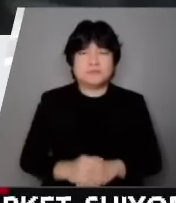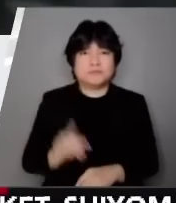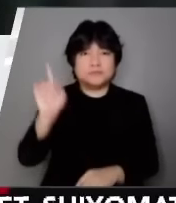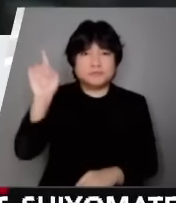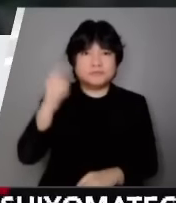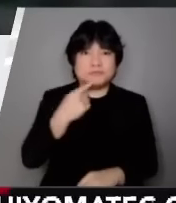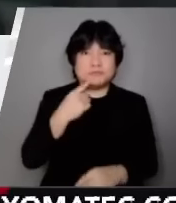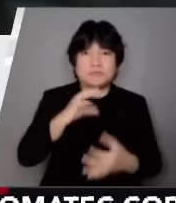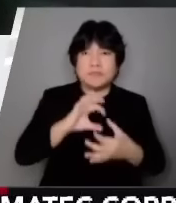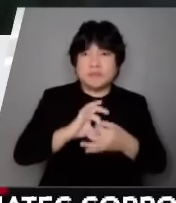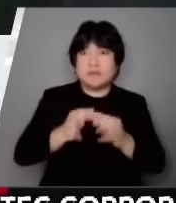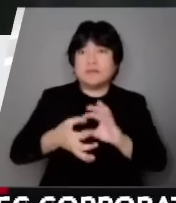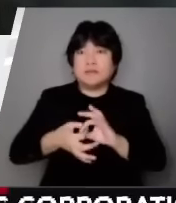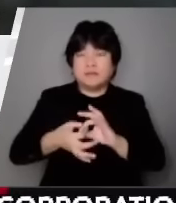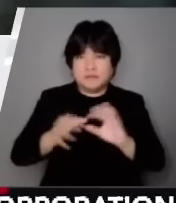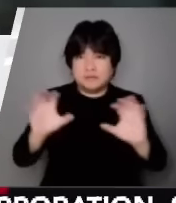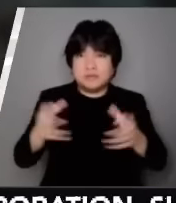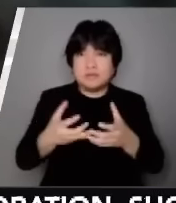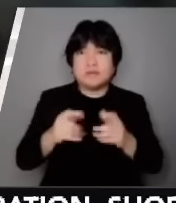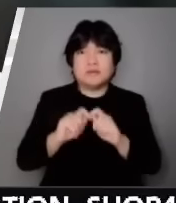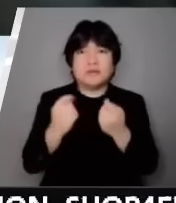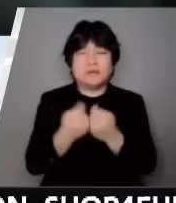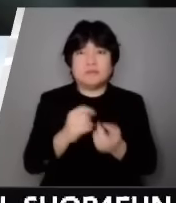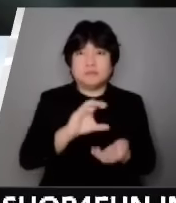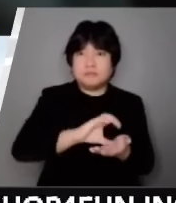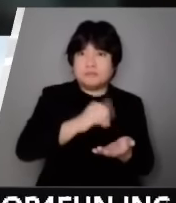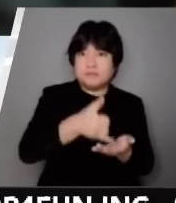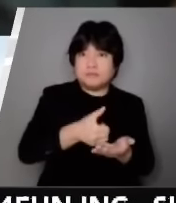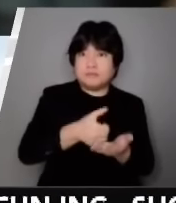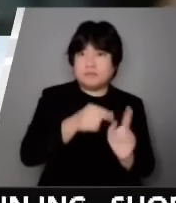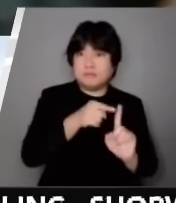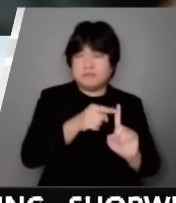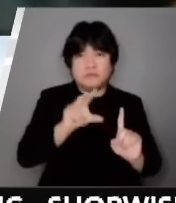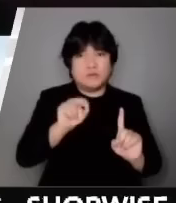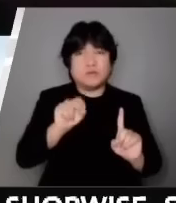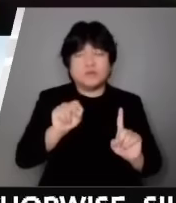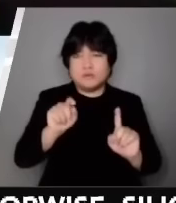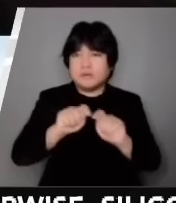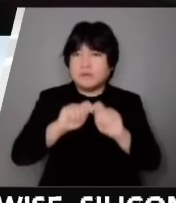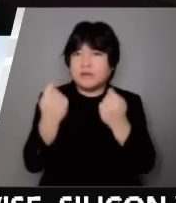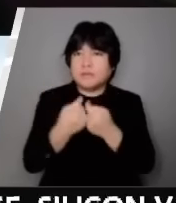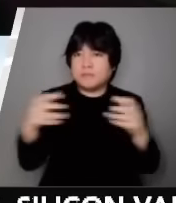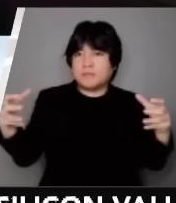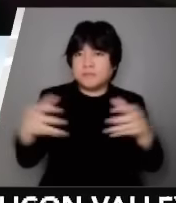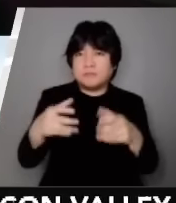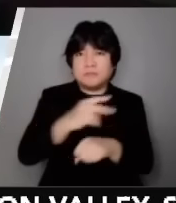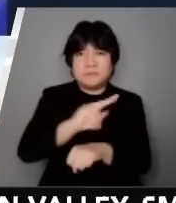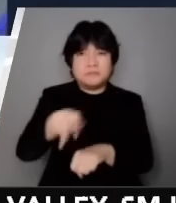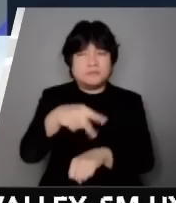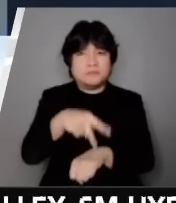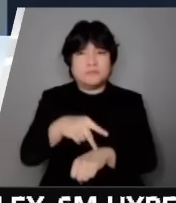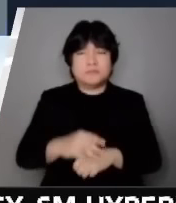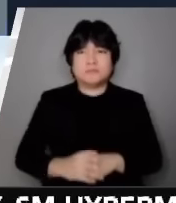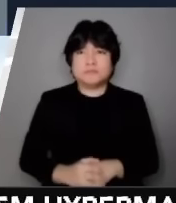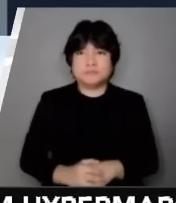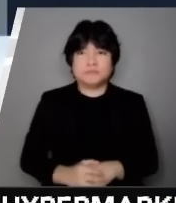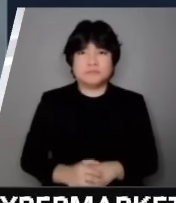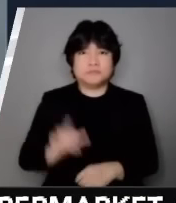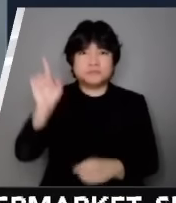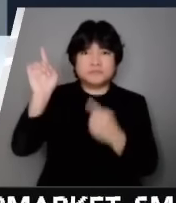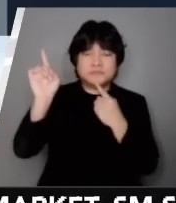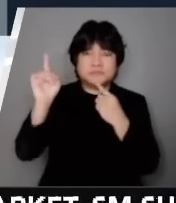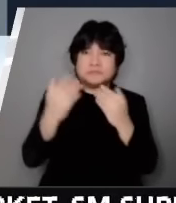team. Not only Carlos Yulo, I want a whole team, Philippine team. Kaus-puso po kaming nagpapasalamat sa suporta